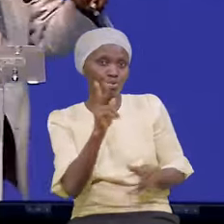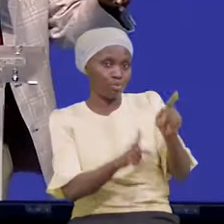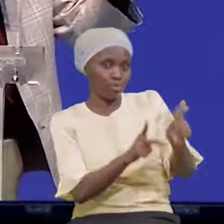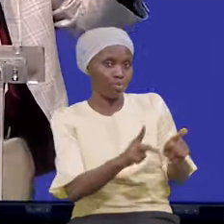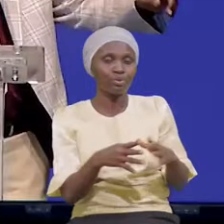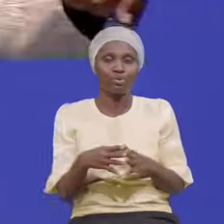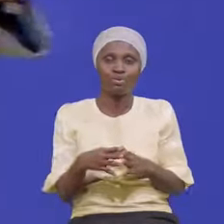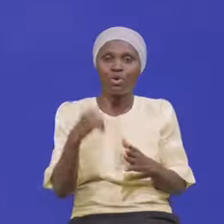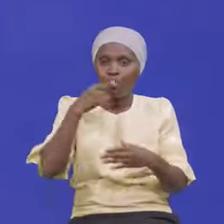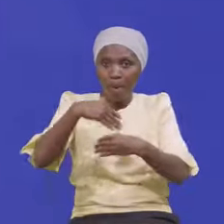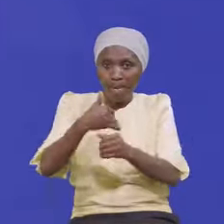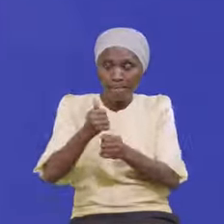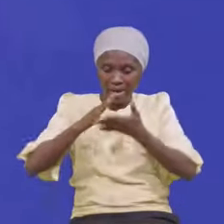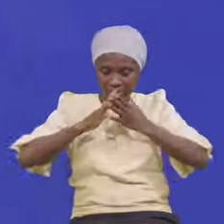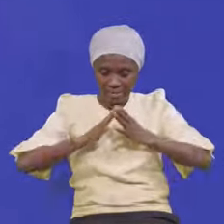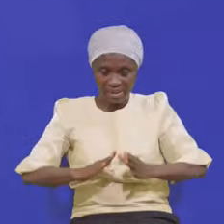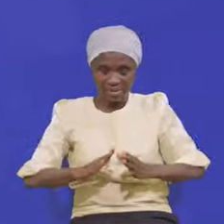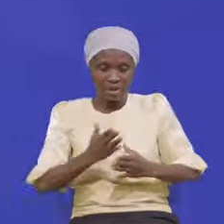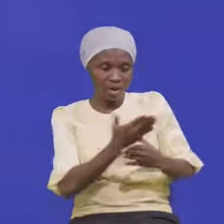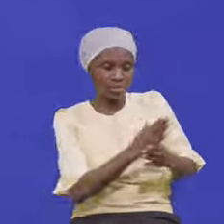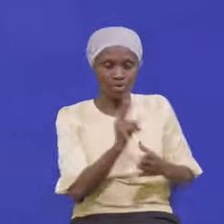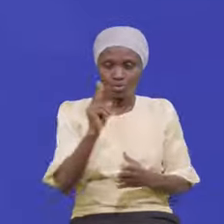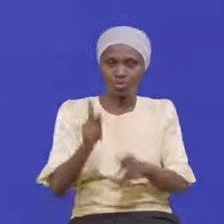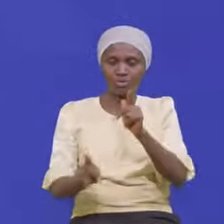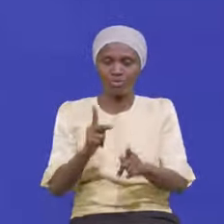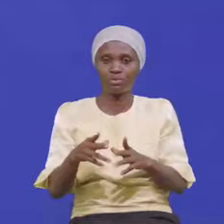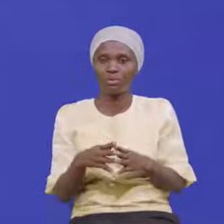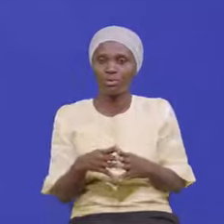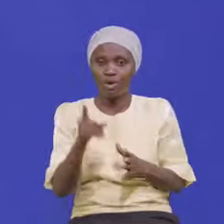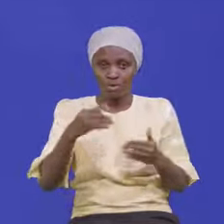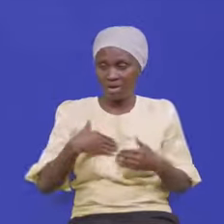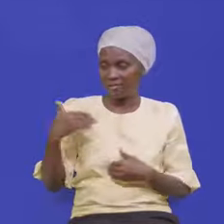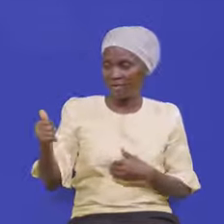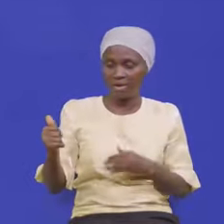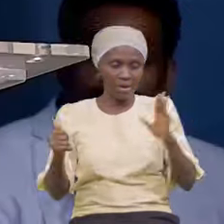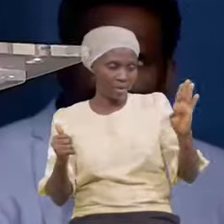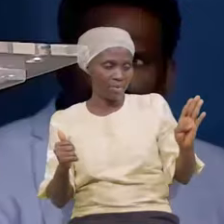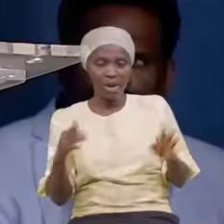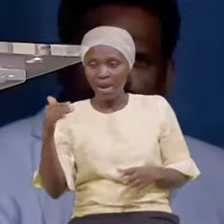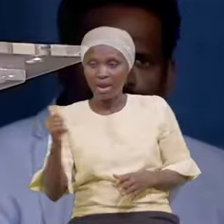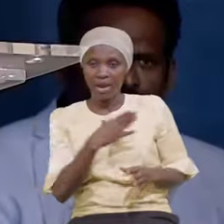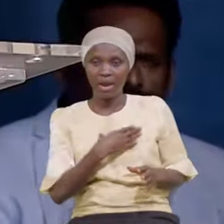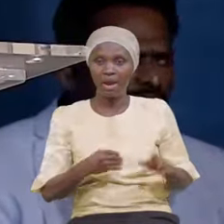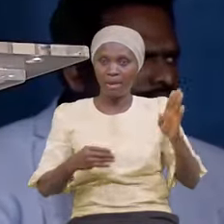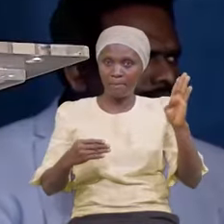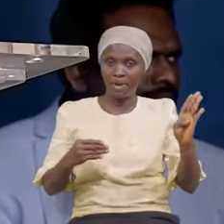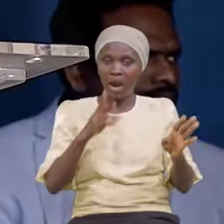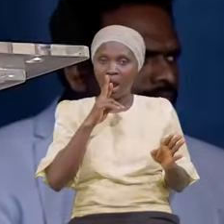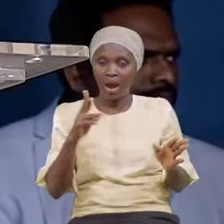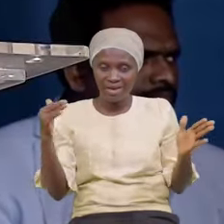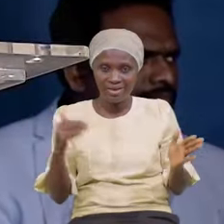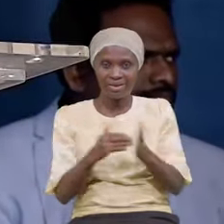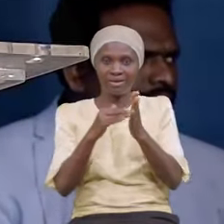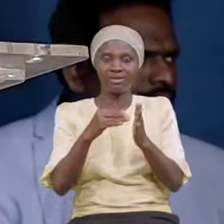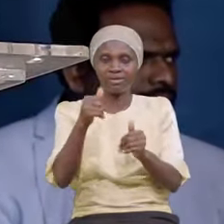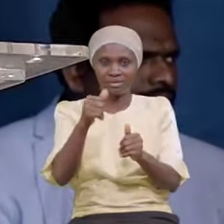You have A, you have B, ఏ అనే వ్యక్తి, బి అనే వ్యక్తి ఉన్నారు అనుకోండి. A and B are turned against each other,